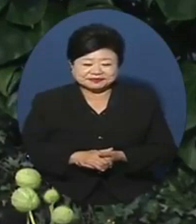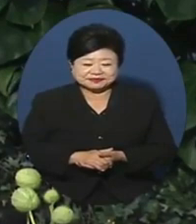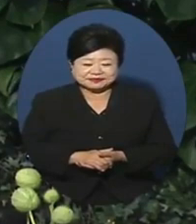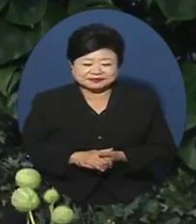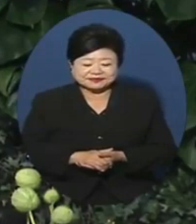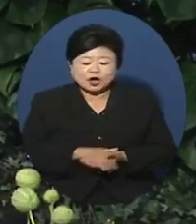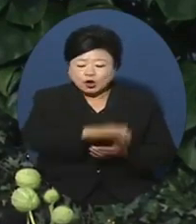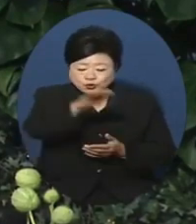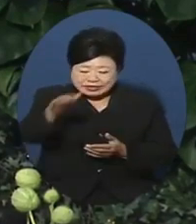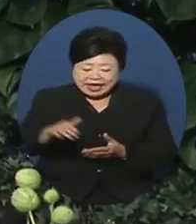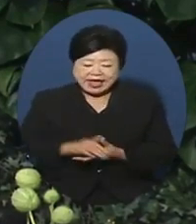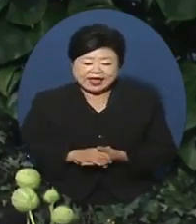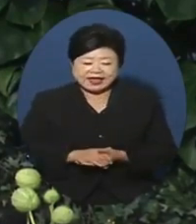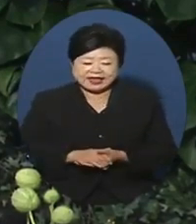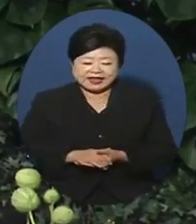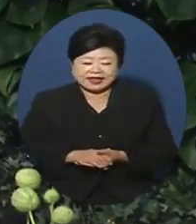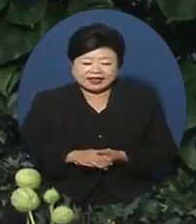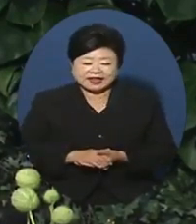우리의